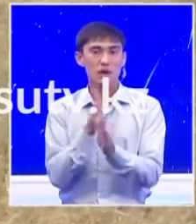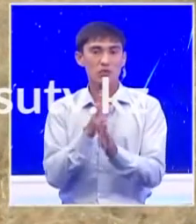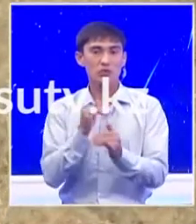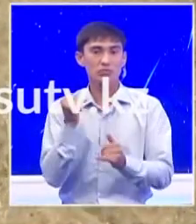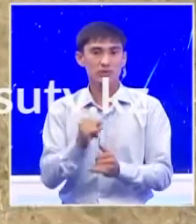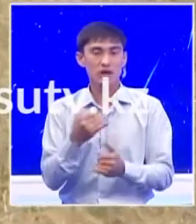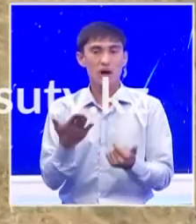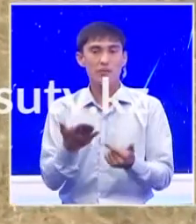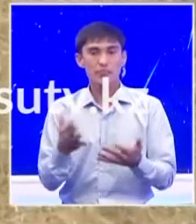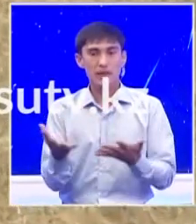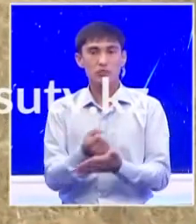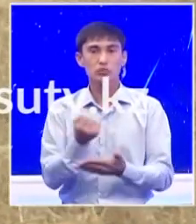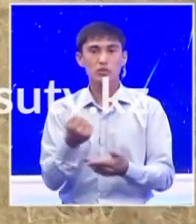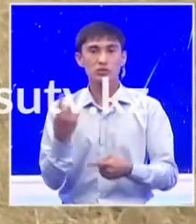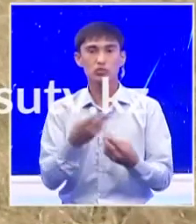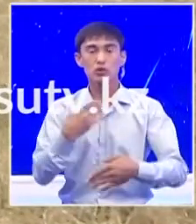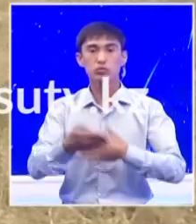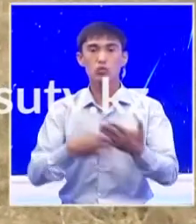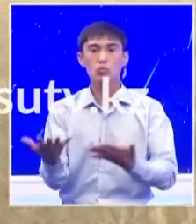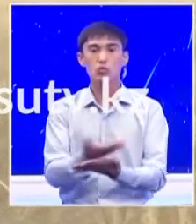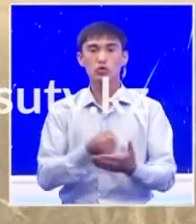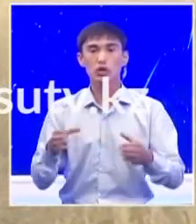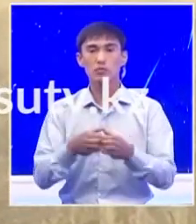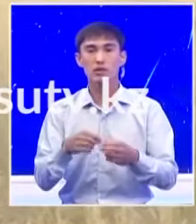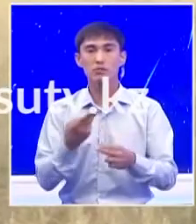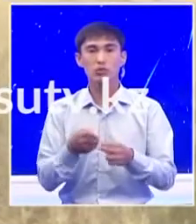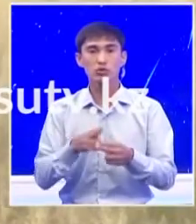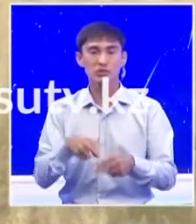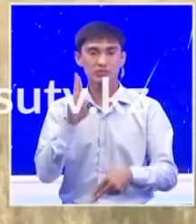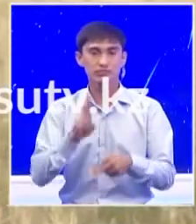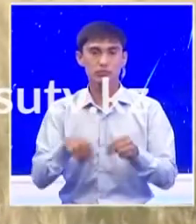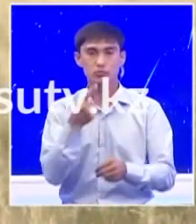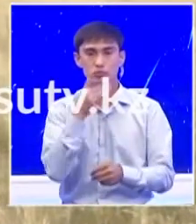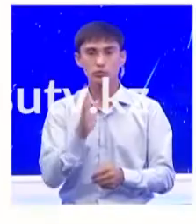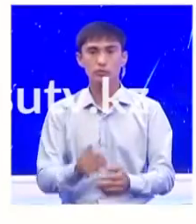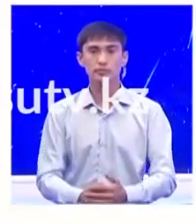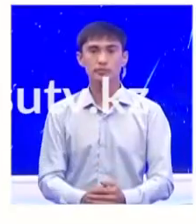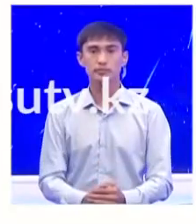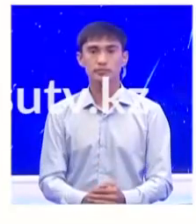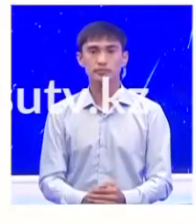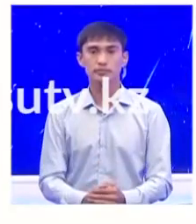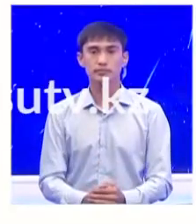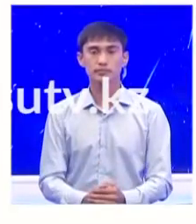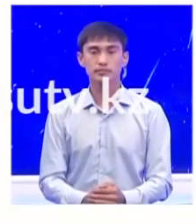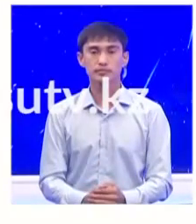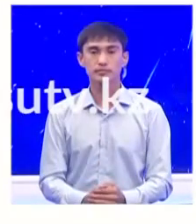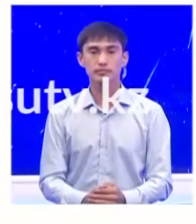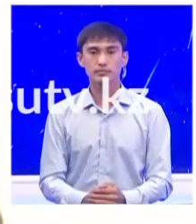труженикам предстоит успешно завершить уборочную кампанию. Впрочем, и этот день не за горами.